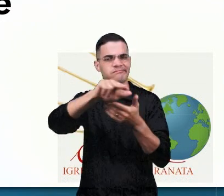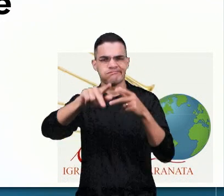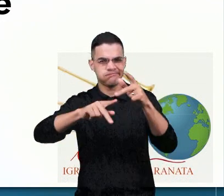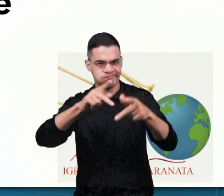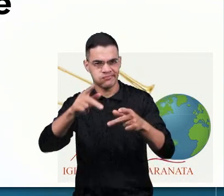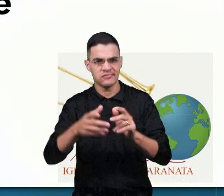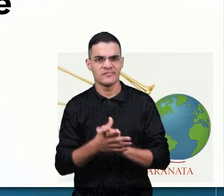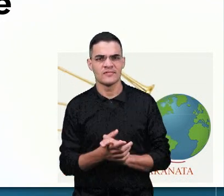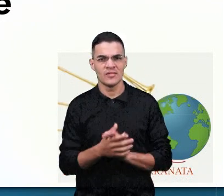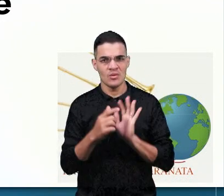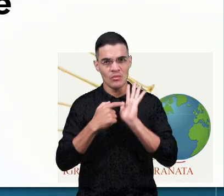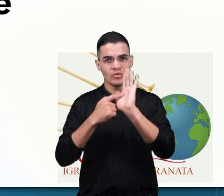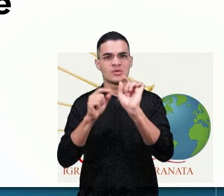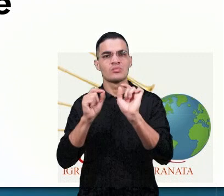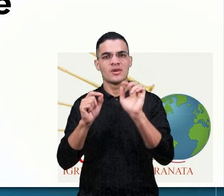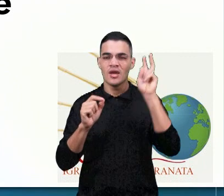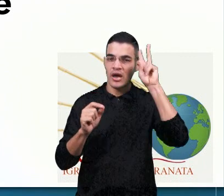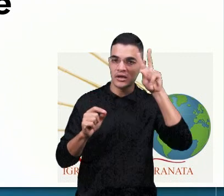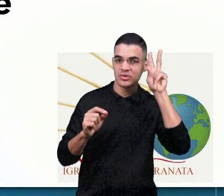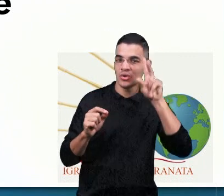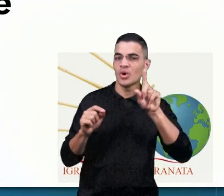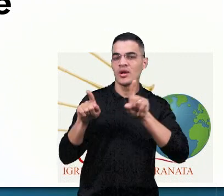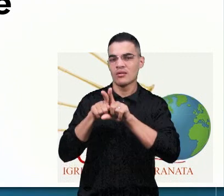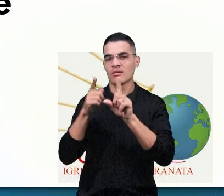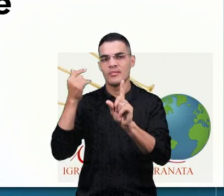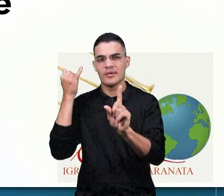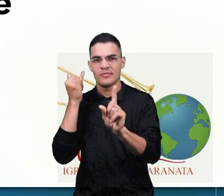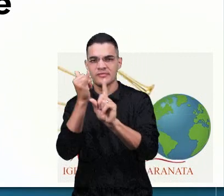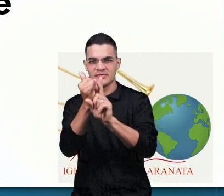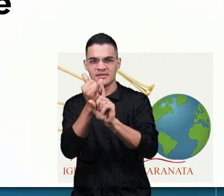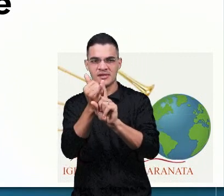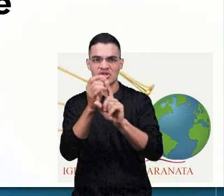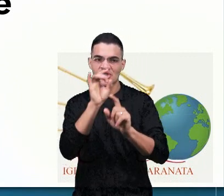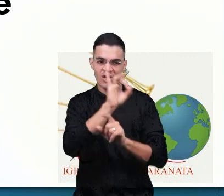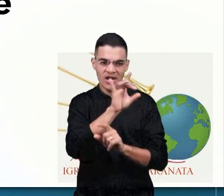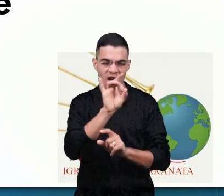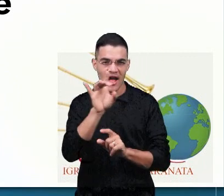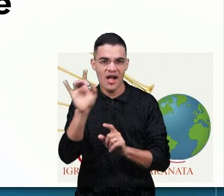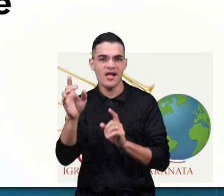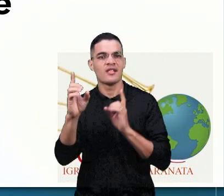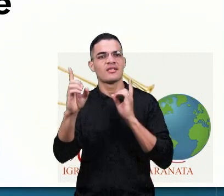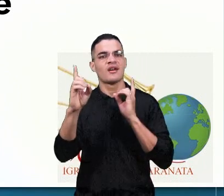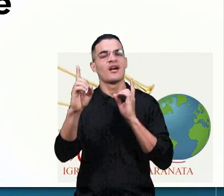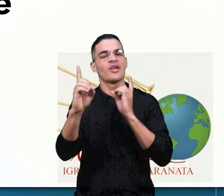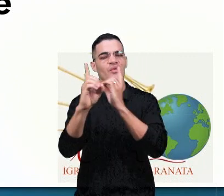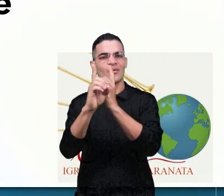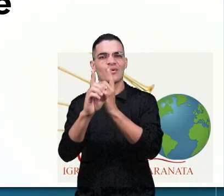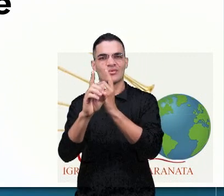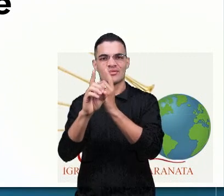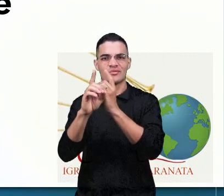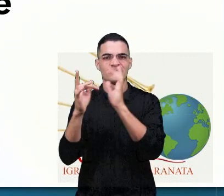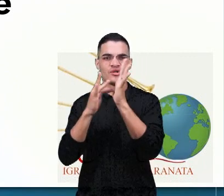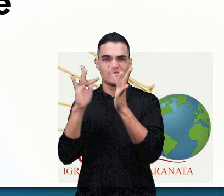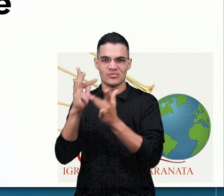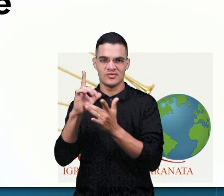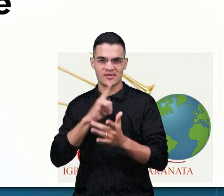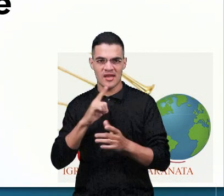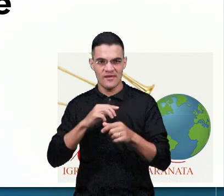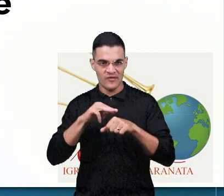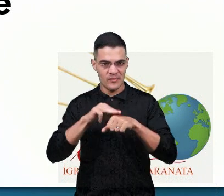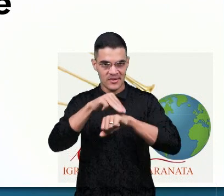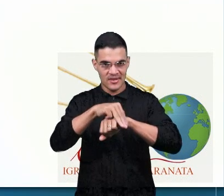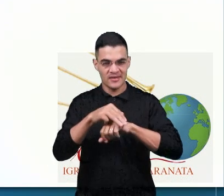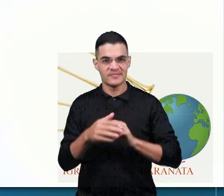aspects historiques et prophétiques de ces rencontres. Et pour cela, donc, notre première question est